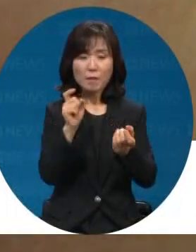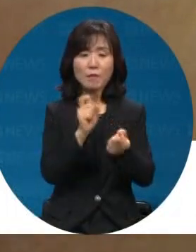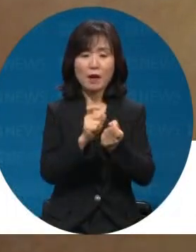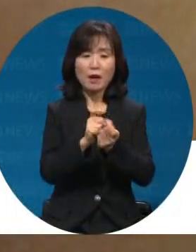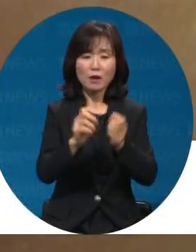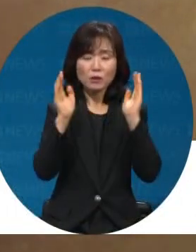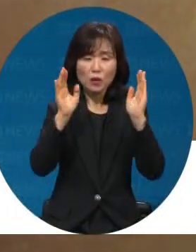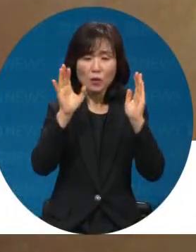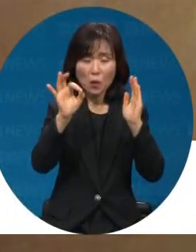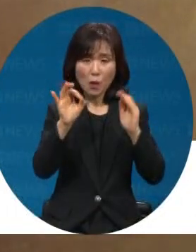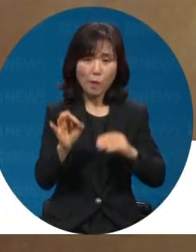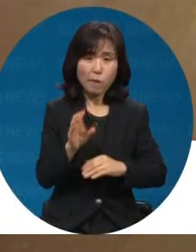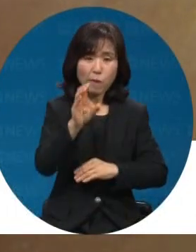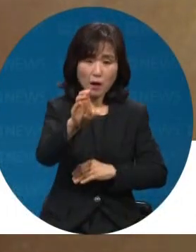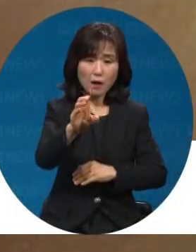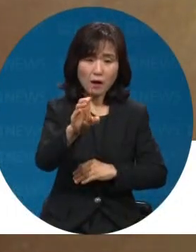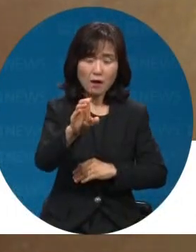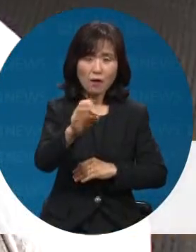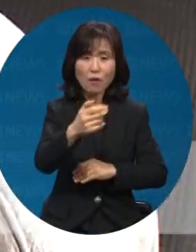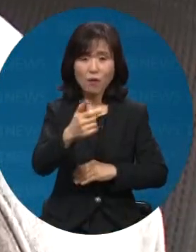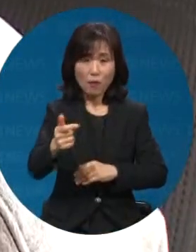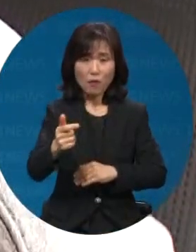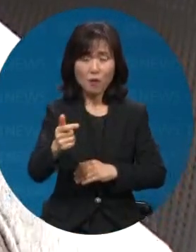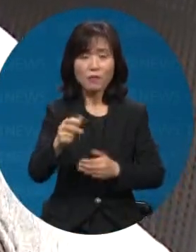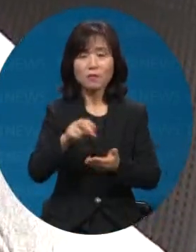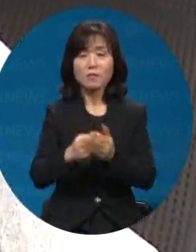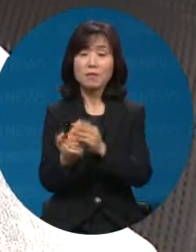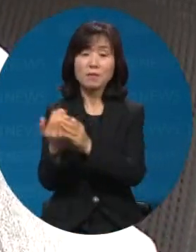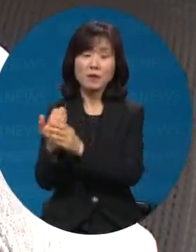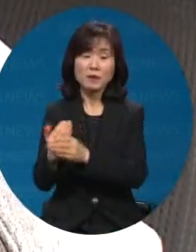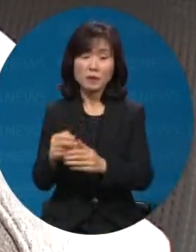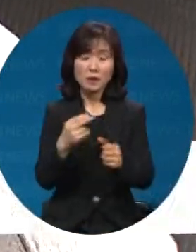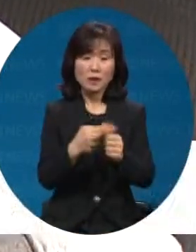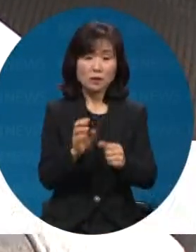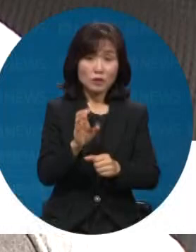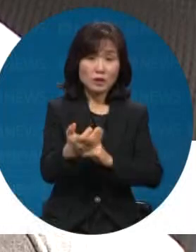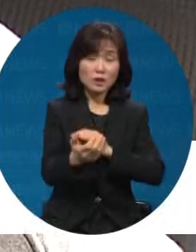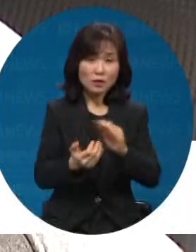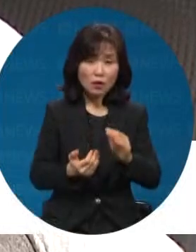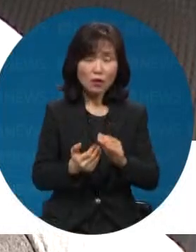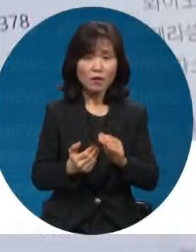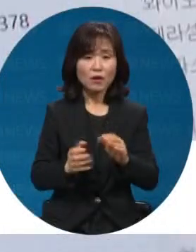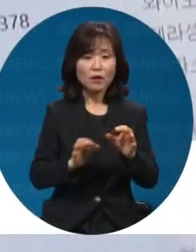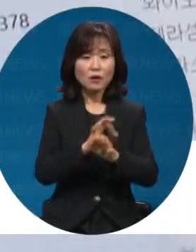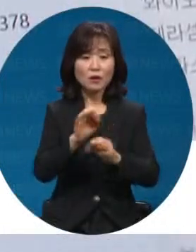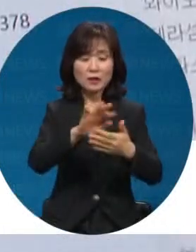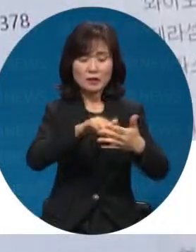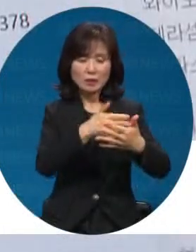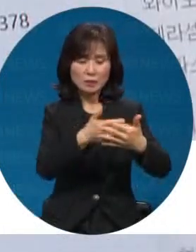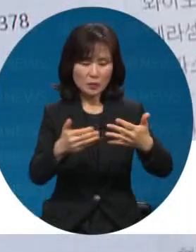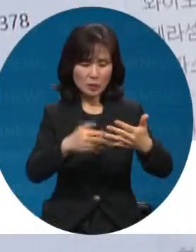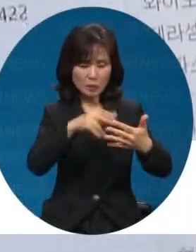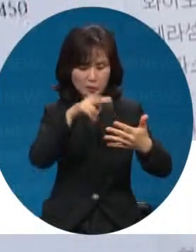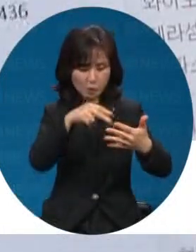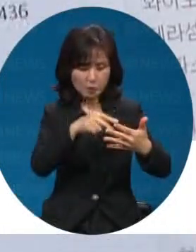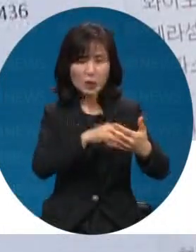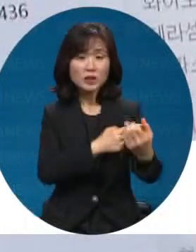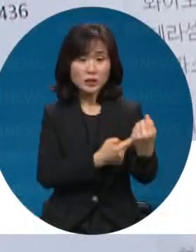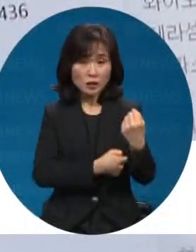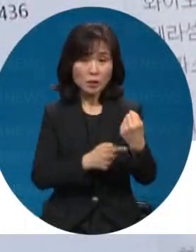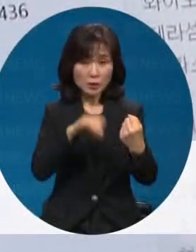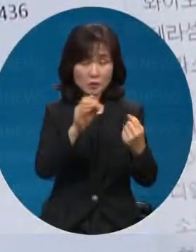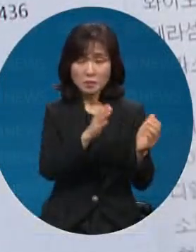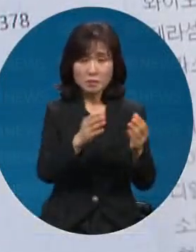수업료를 많이 지불하는 정부들이 교사들은 투자에 나서기 전에 경제지표를 잃는 능력부터 갖출 것을